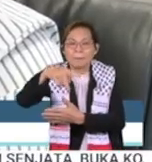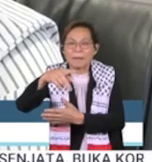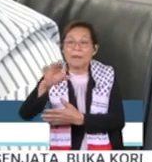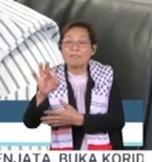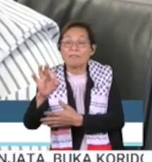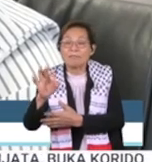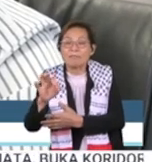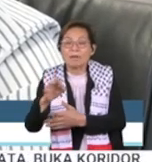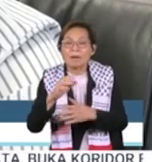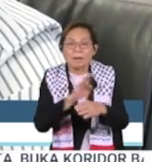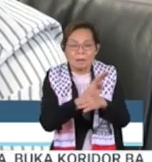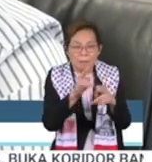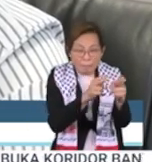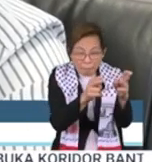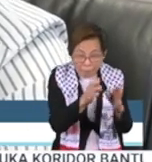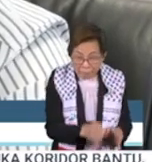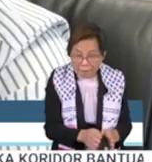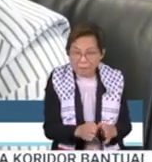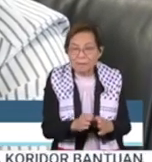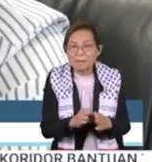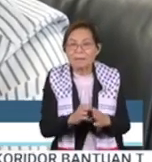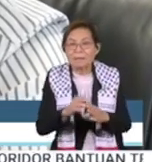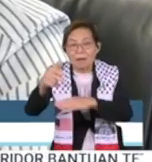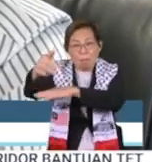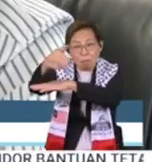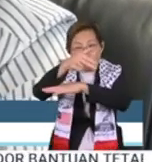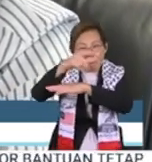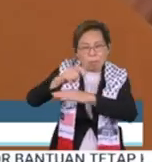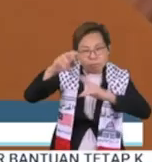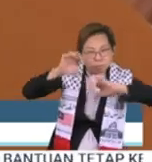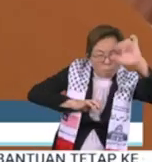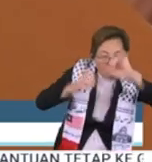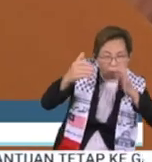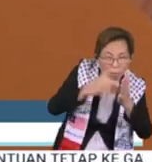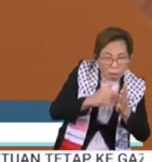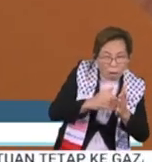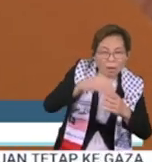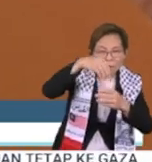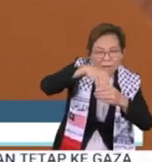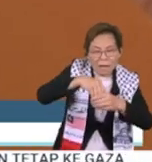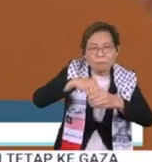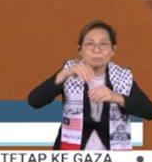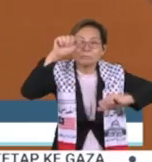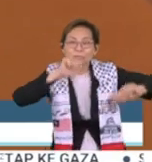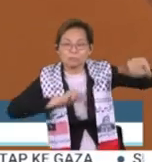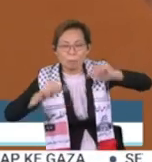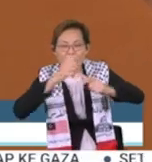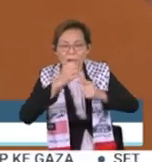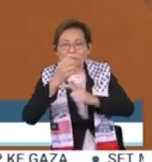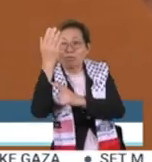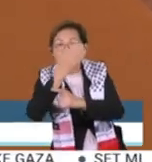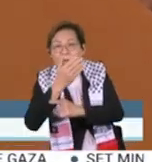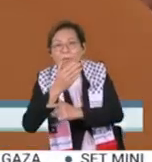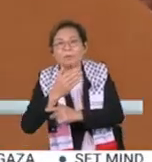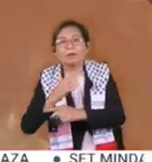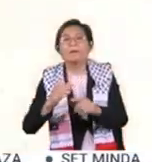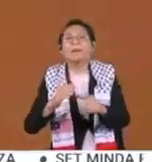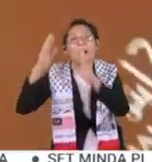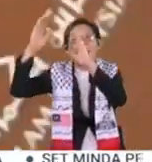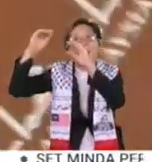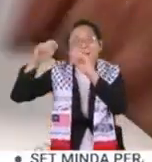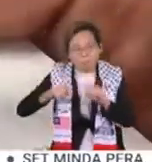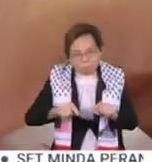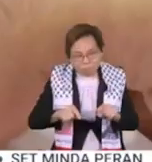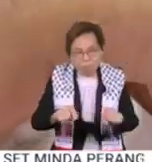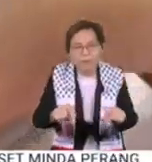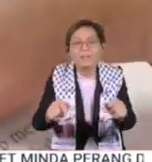LPF. Pemain industri seni juga perlu menilai semula pengisian kandungan drama atau filem agar selari